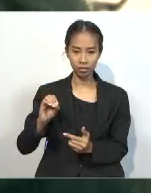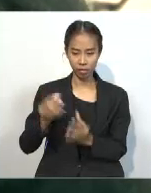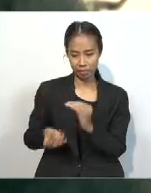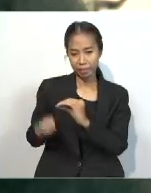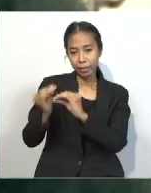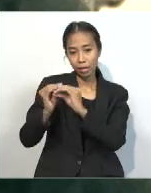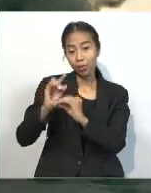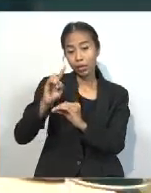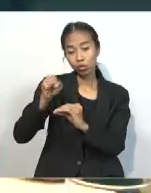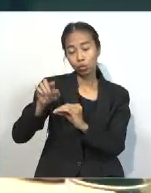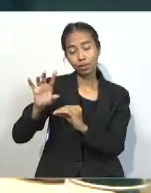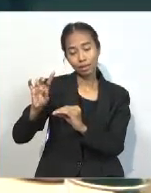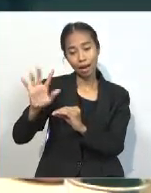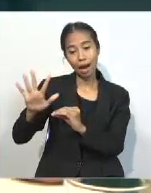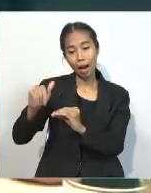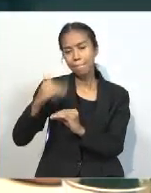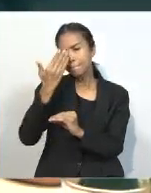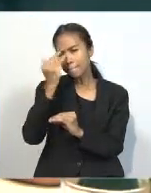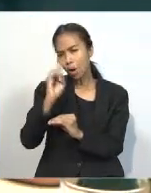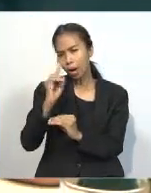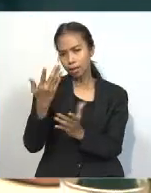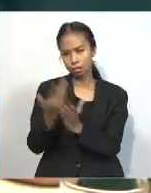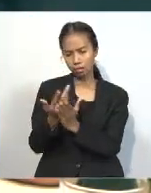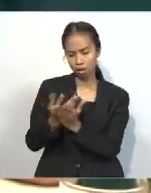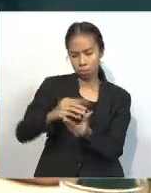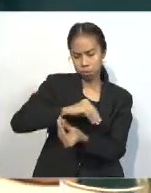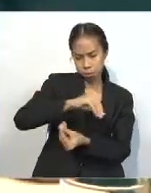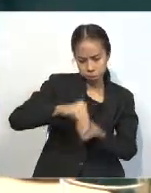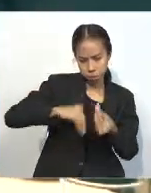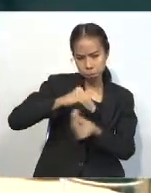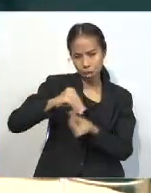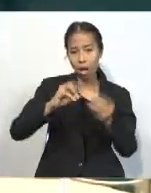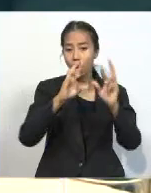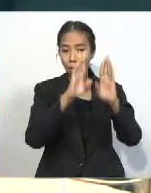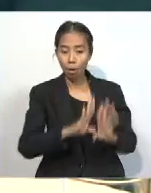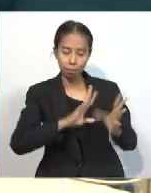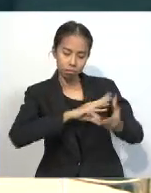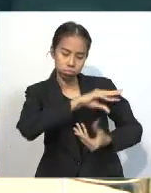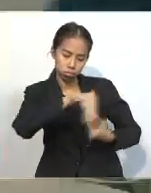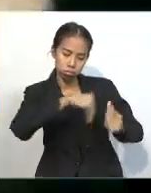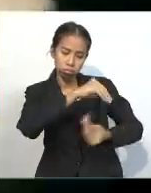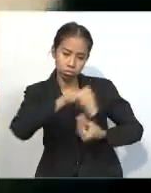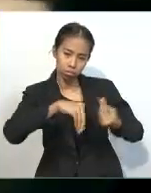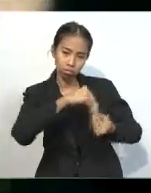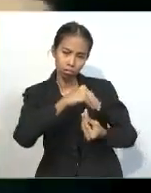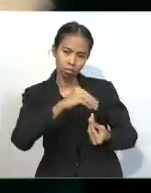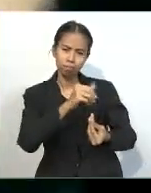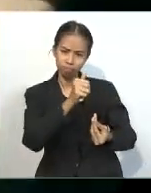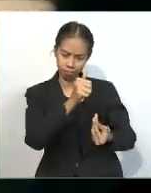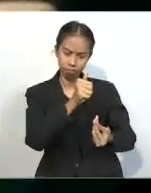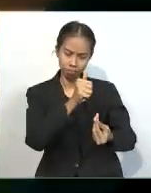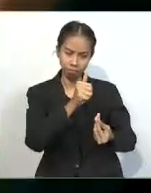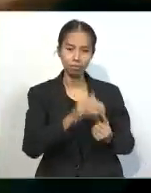1.50 เป็นร้อยละ 1.75 เนื่องจากว่าสภาพคล่องส่วนเกินในระบบตอนนี้ยังถือว่ายังอยู่ใน